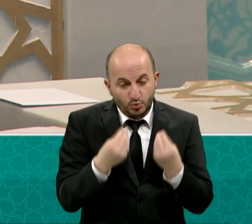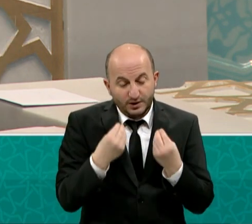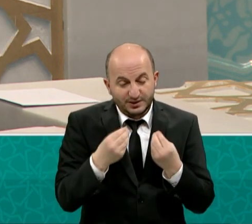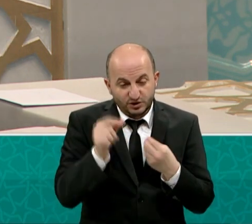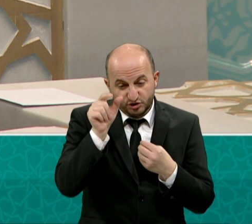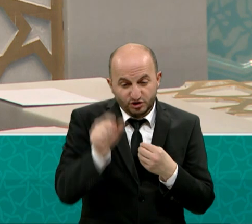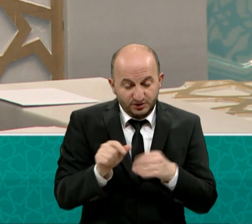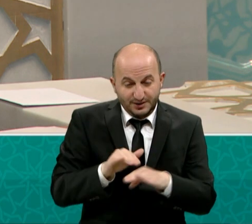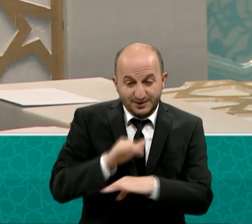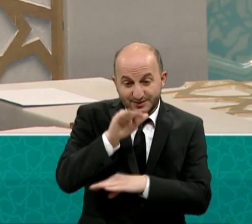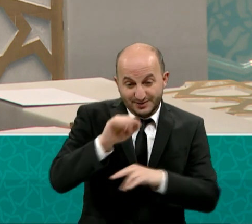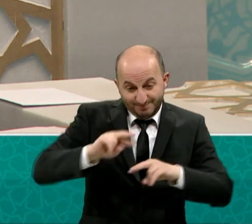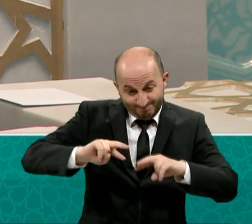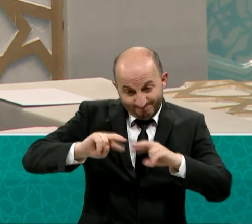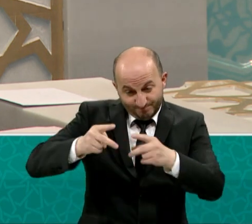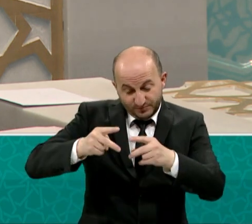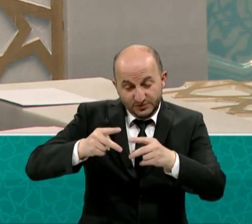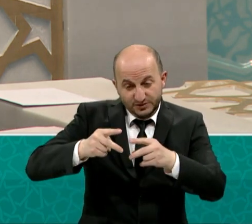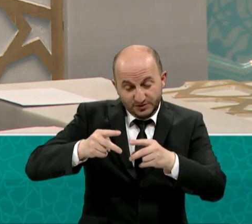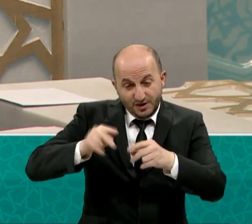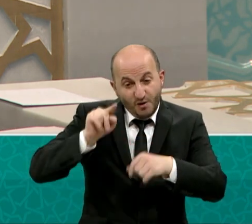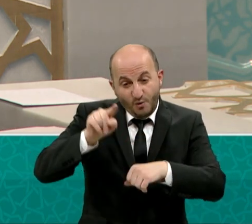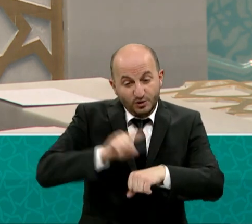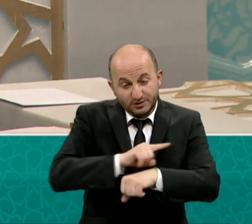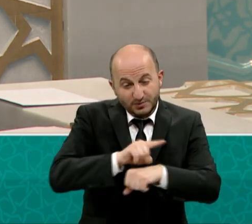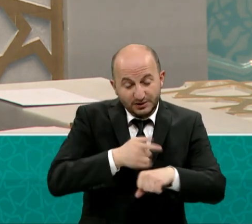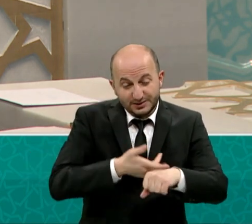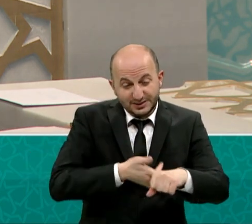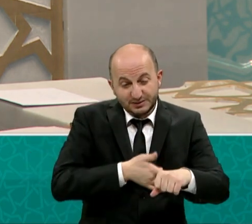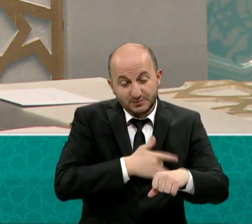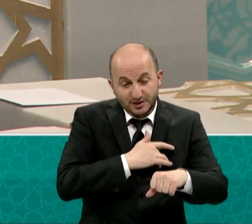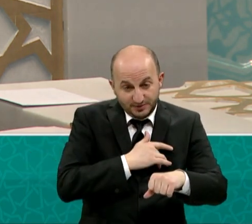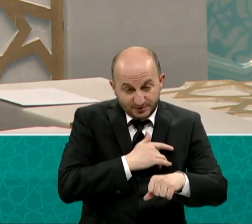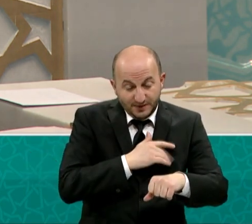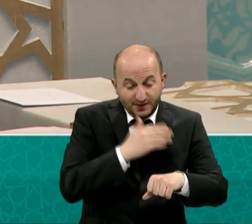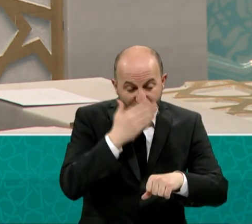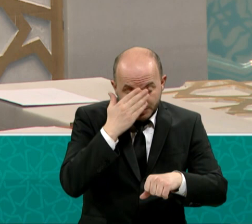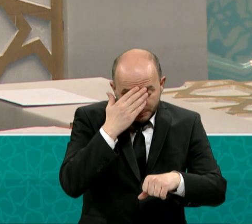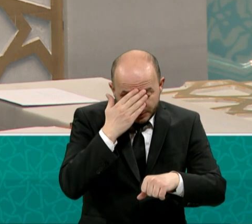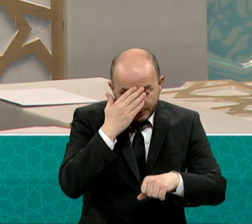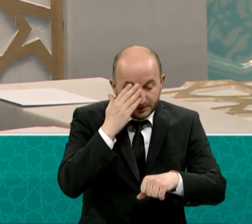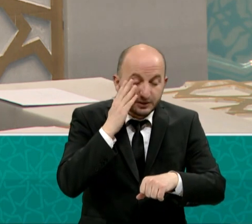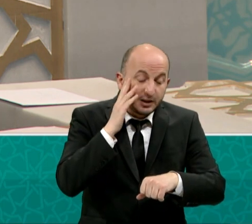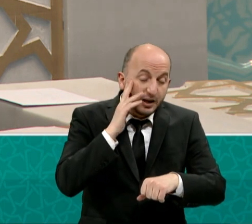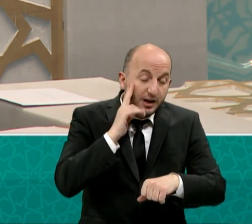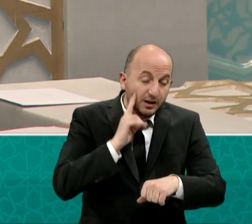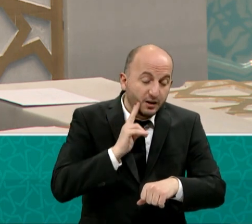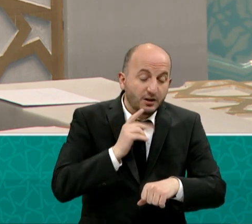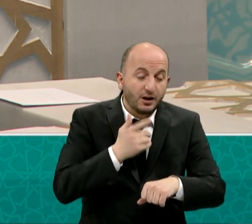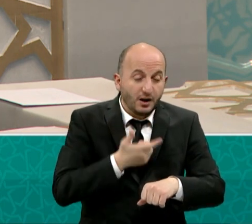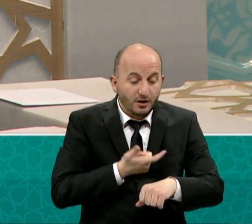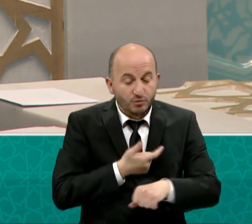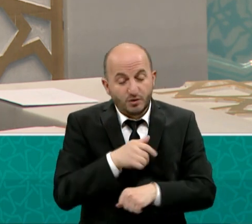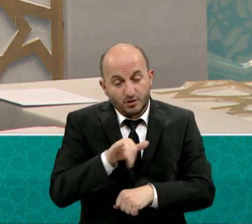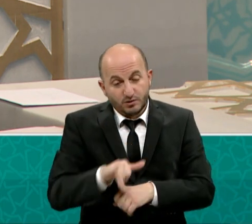kişinin hayatına yansıyacak ki o zaman iman ve ibadeti de ahlak olarak, hak olarak, adalet olarak